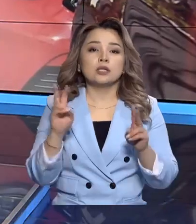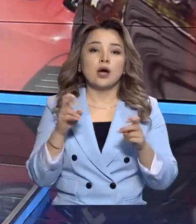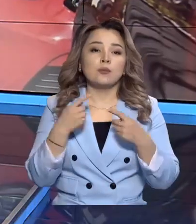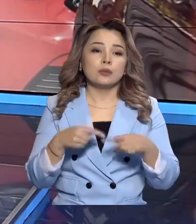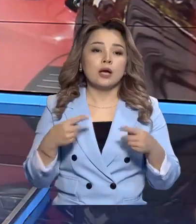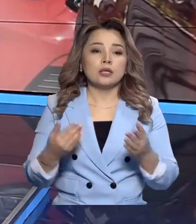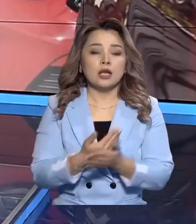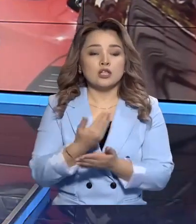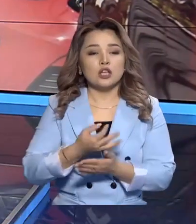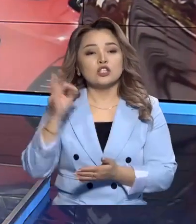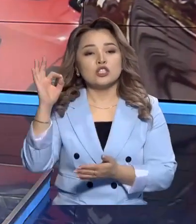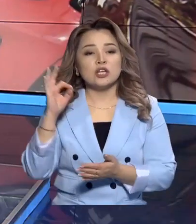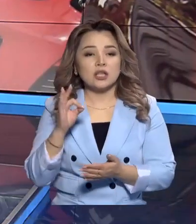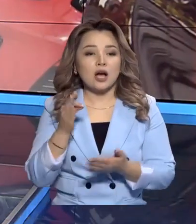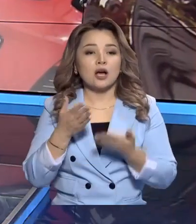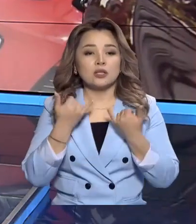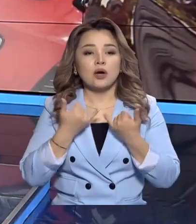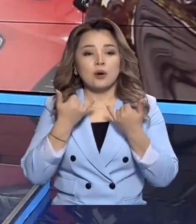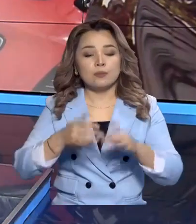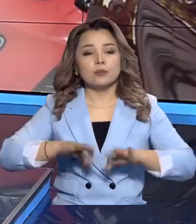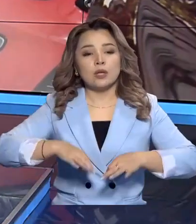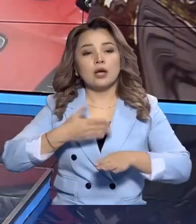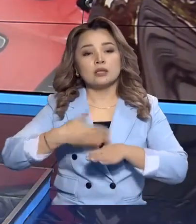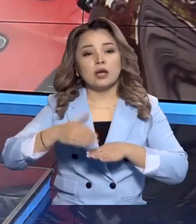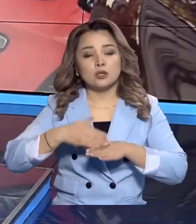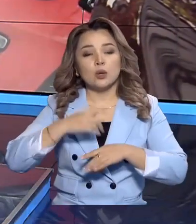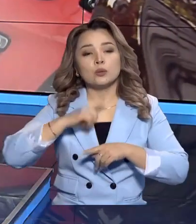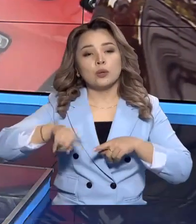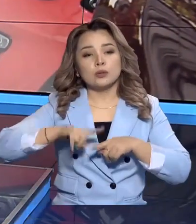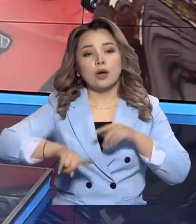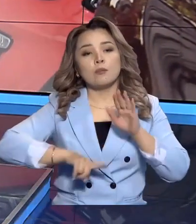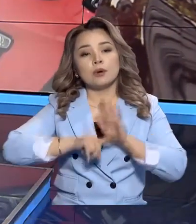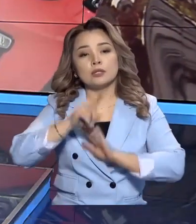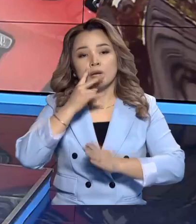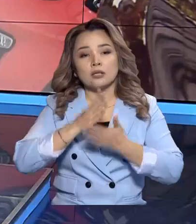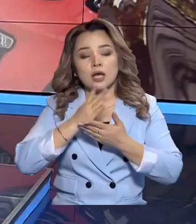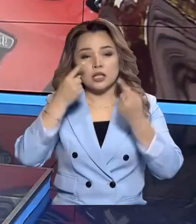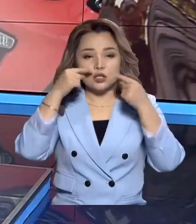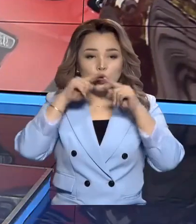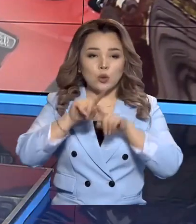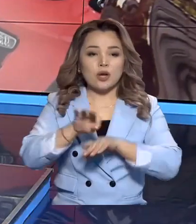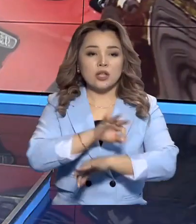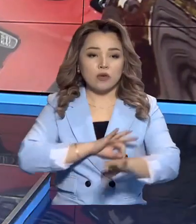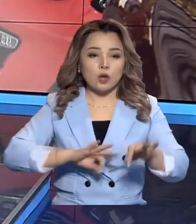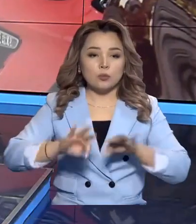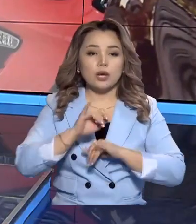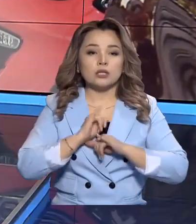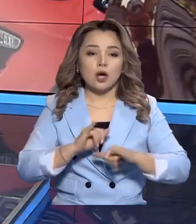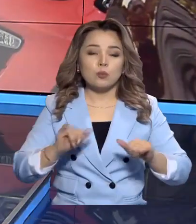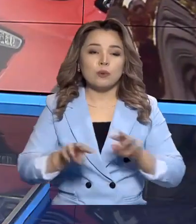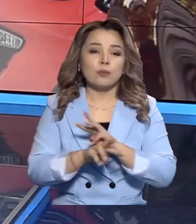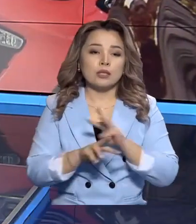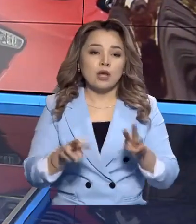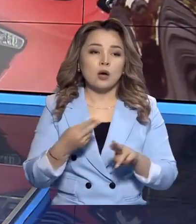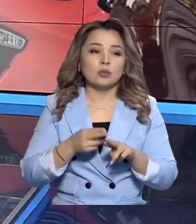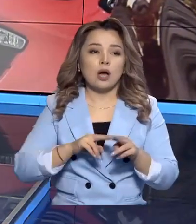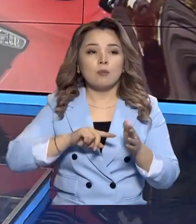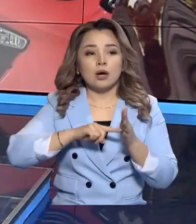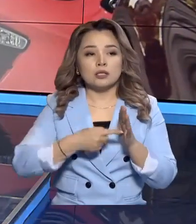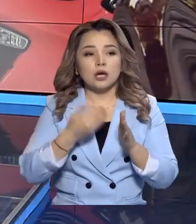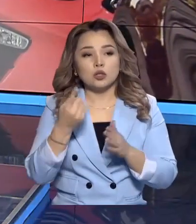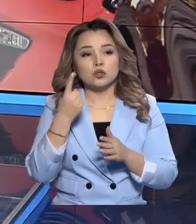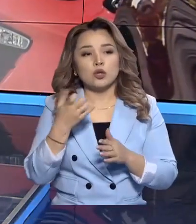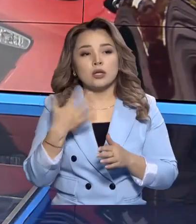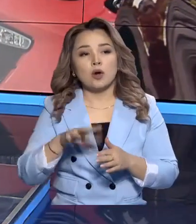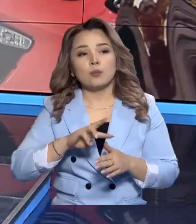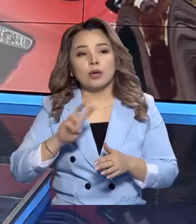Жеңілдетілген пайызбен автонесие алуға өтініштер қабылдау жуырда басталады. Индустрия және инфрақұрылымдық даму министрлігі бұл мақсатқа